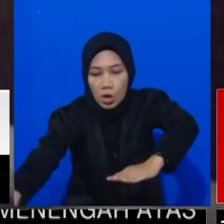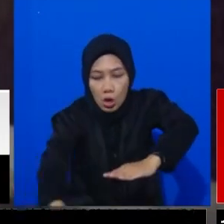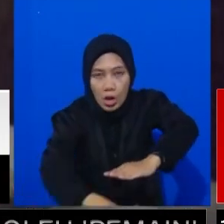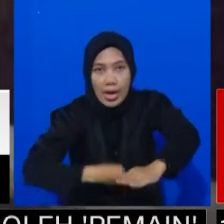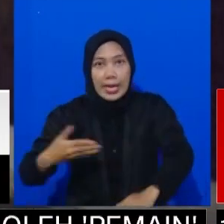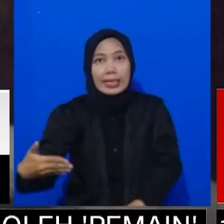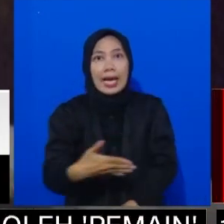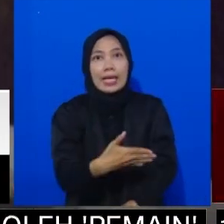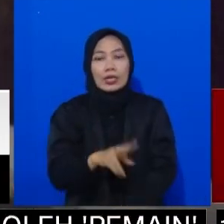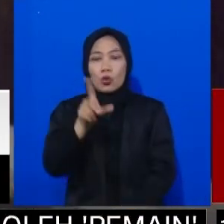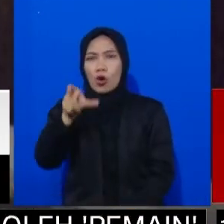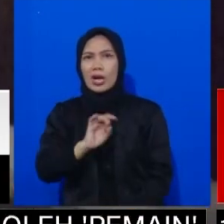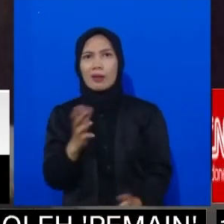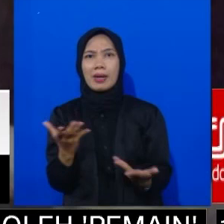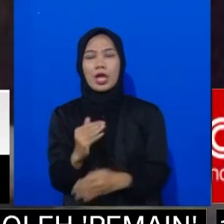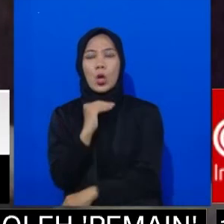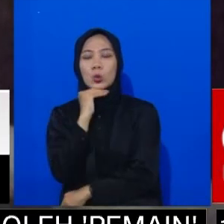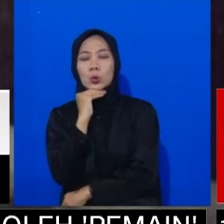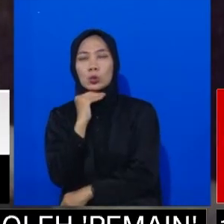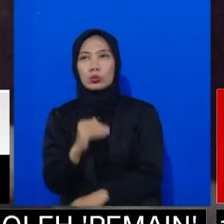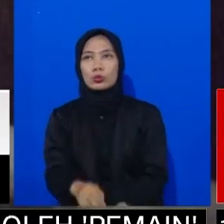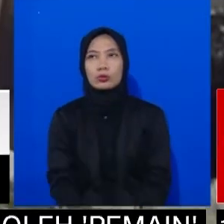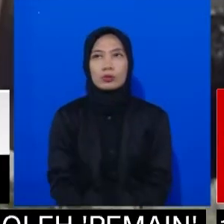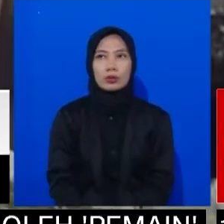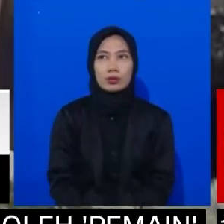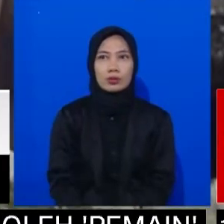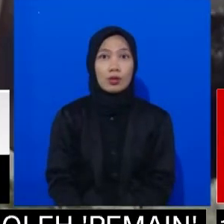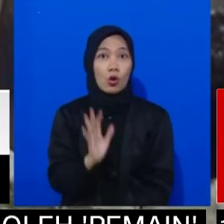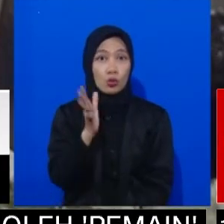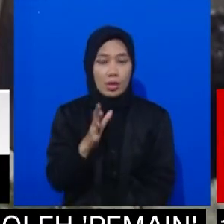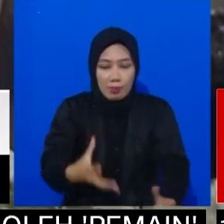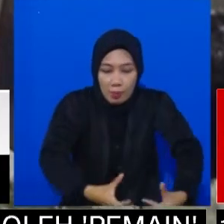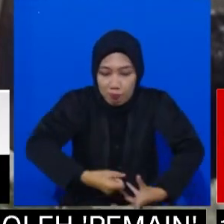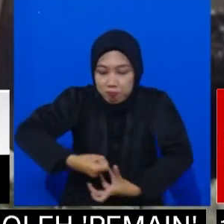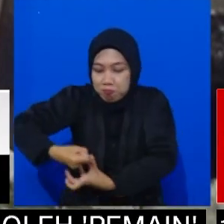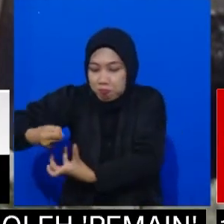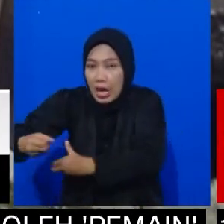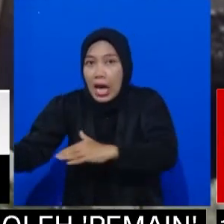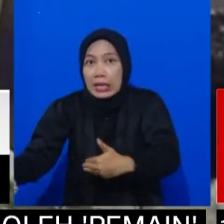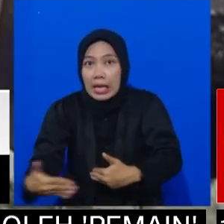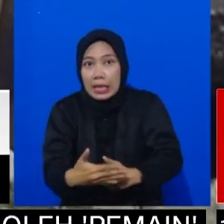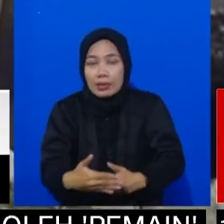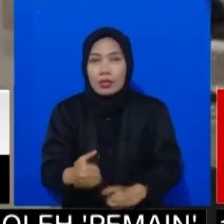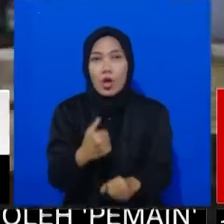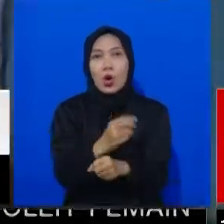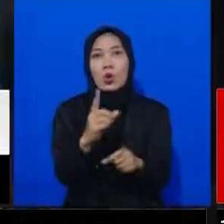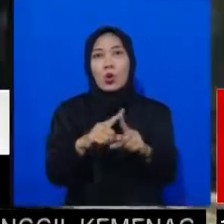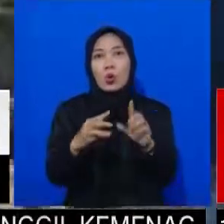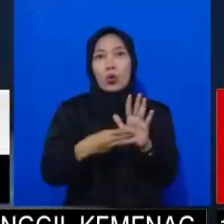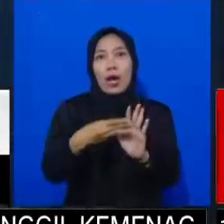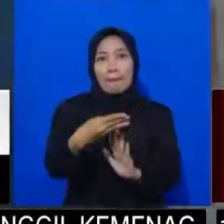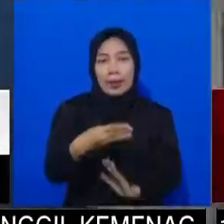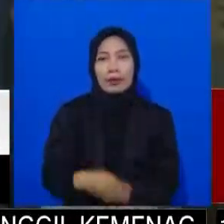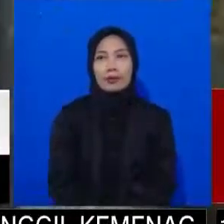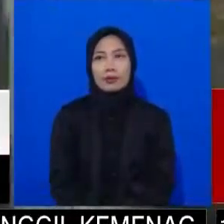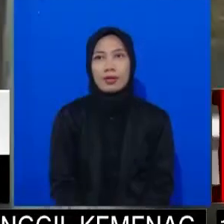menunggu di luar. Terduga pelaku kemudian berlari keluar dari kolam ikan sambil membawa karung berisi ikan gurami. Dimintai konfirmasi